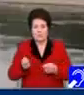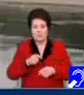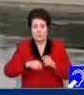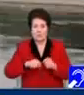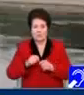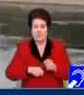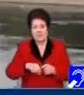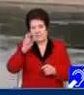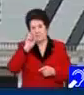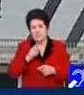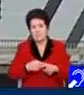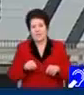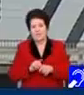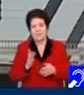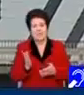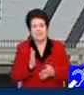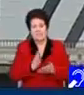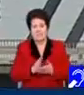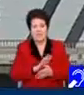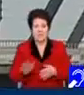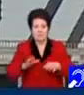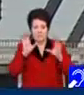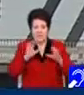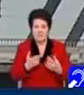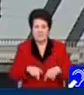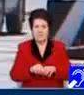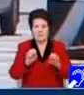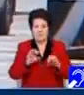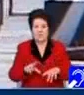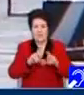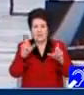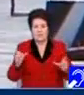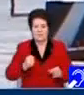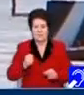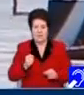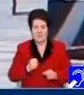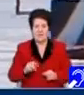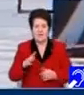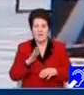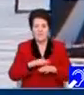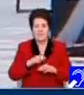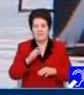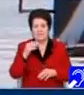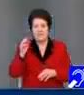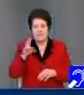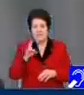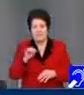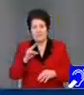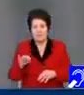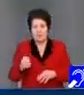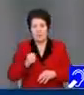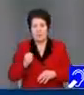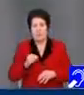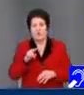de către state străine este neconstituțională. În aceeași hotărâre a Curții, militarii ruși dislocați în stânga Nistrului sunt etichetați drept